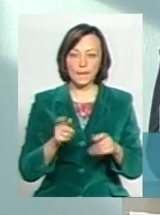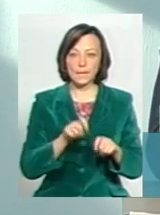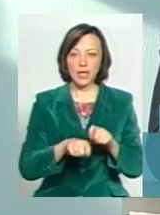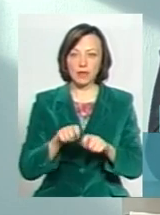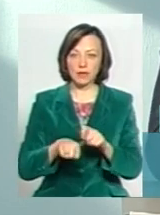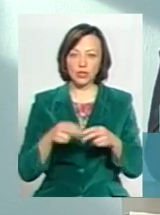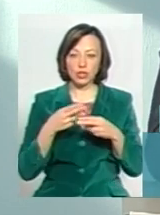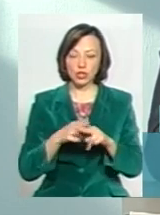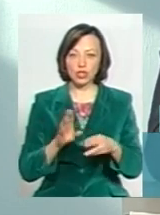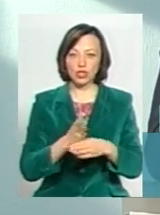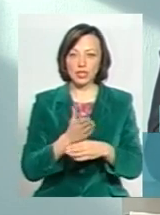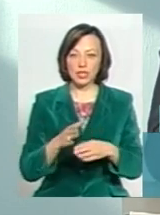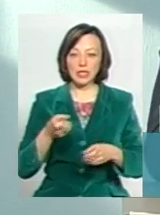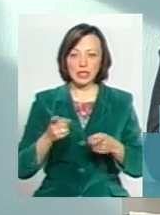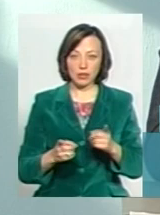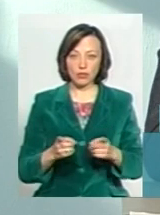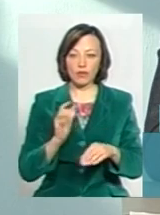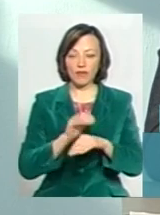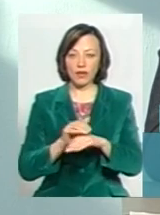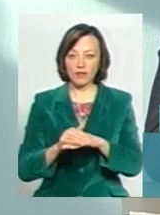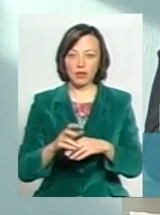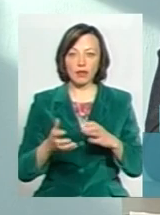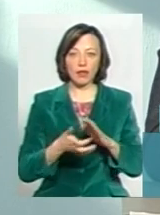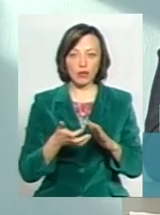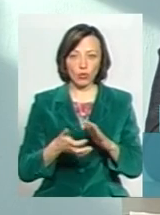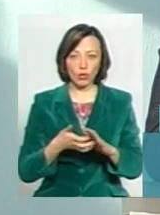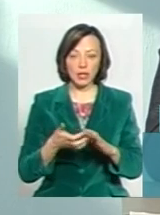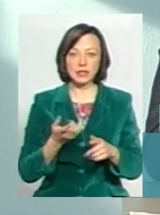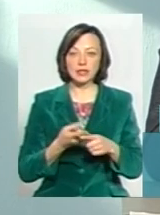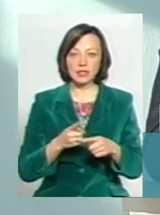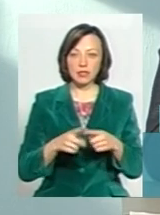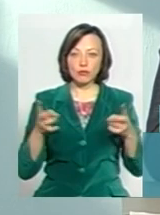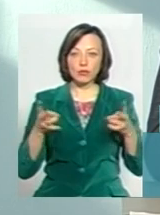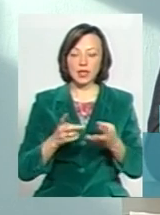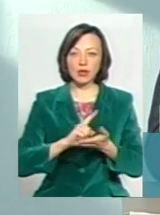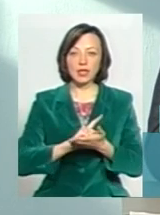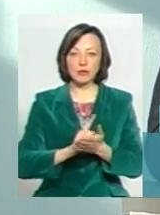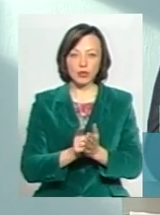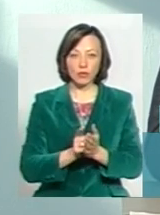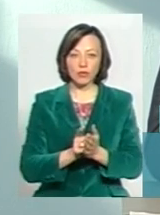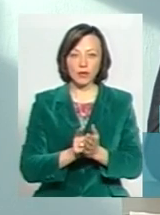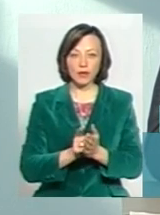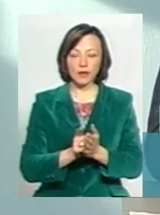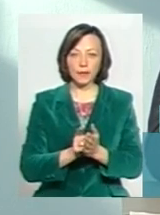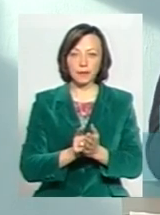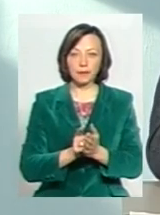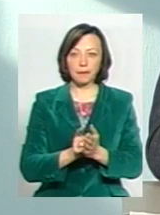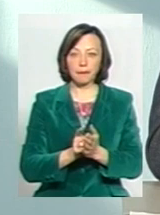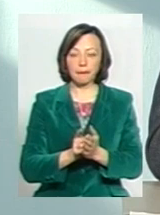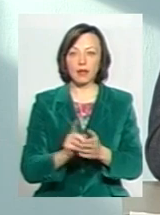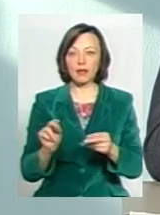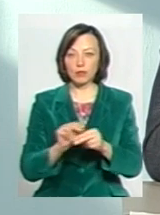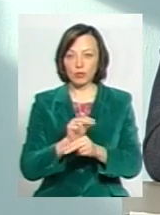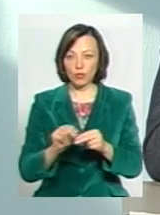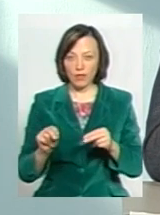перевірена технічна частина і дійсно виявлені якісь недоліки, то це необхідно терміново дані недоліки